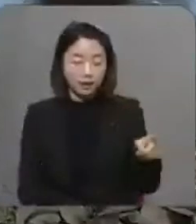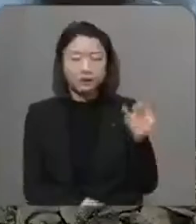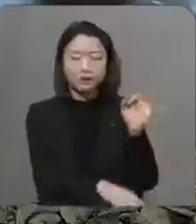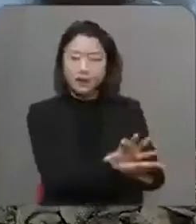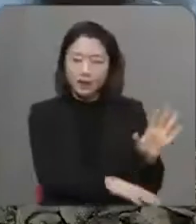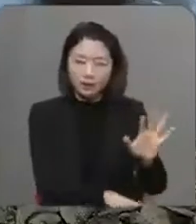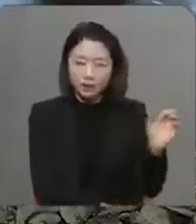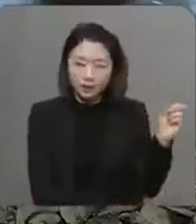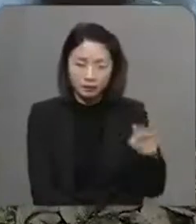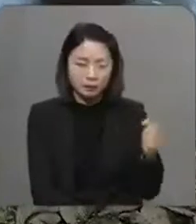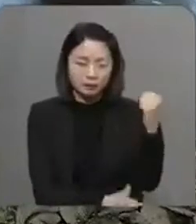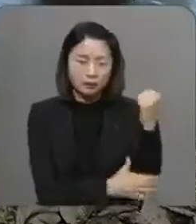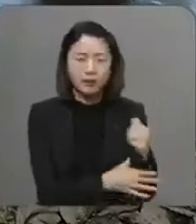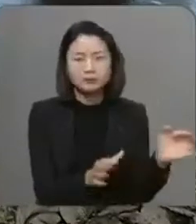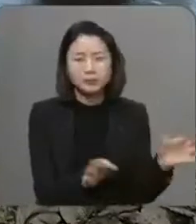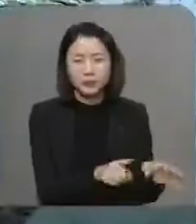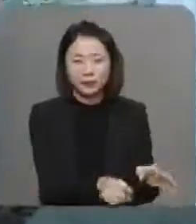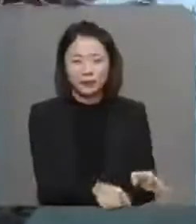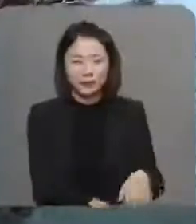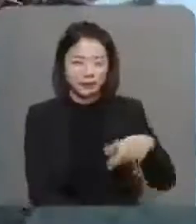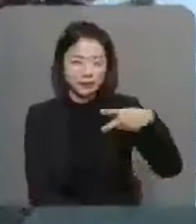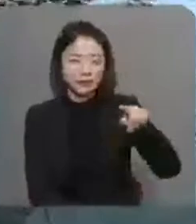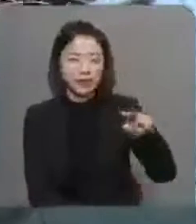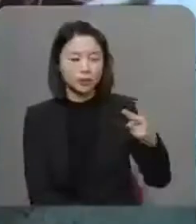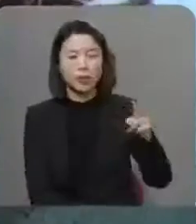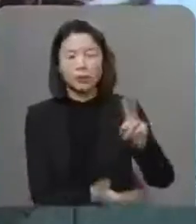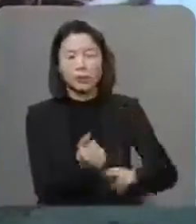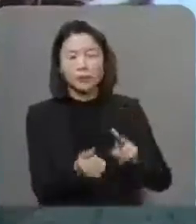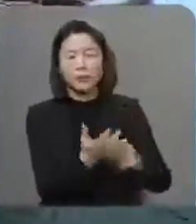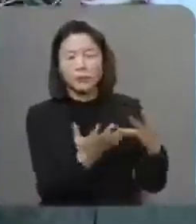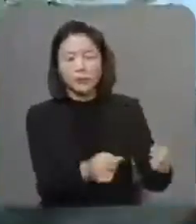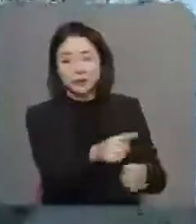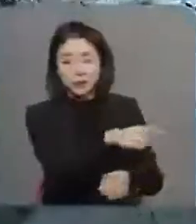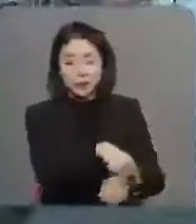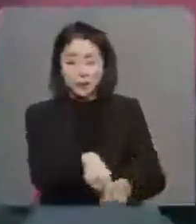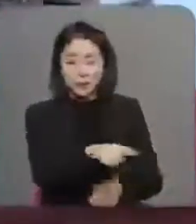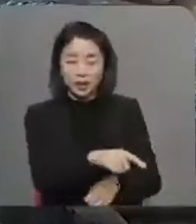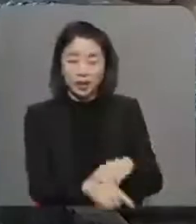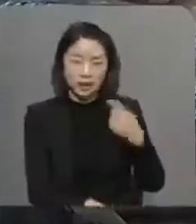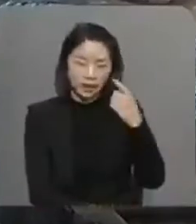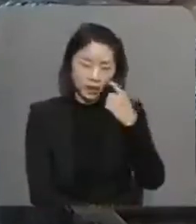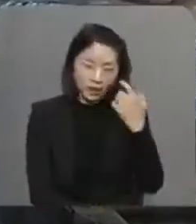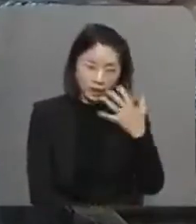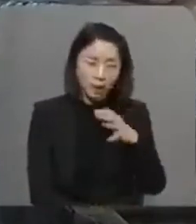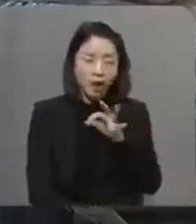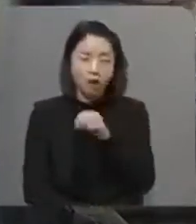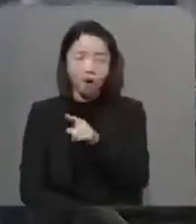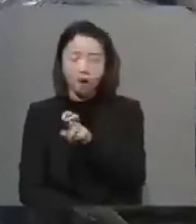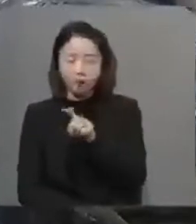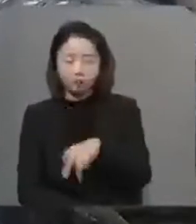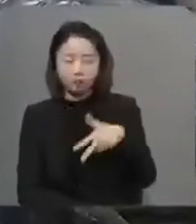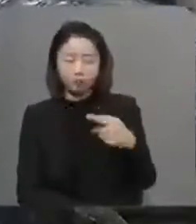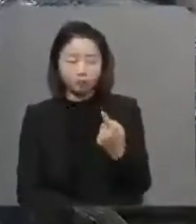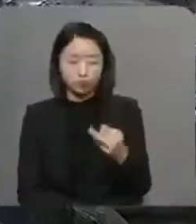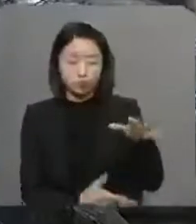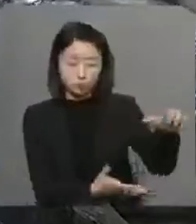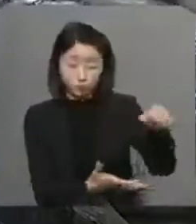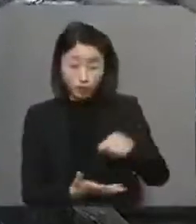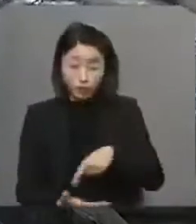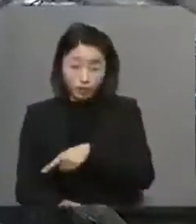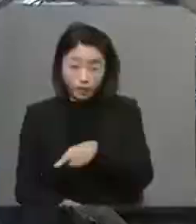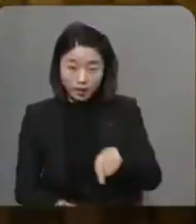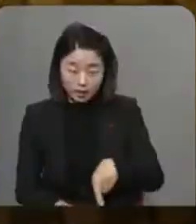데다 쉽게 상에서 값싼 사료 재료로 주로 팔리는 데 이를 어묵 이나 조림 등 간편 조리식품 으로 개발해